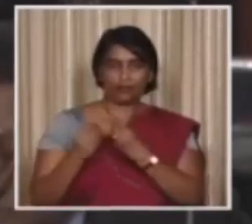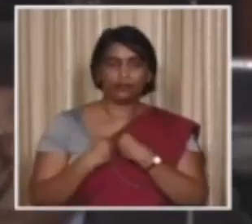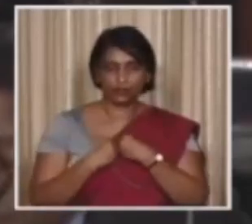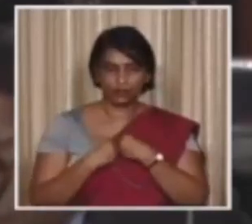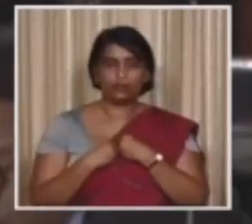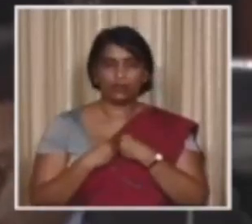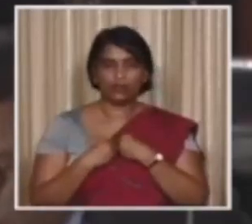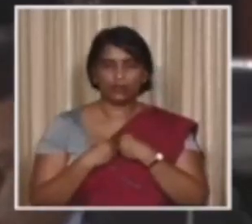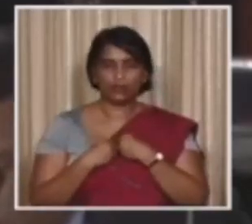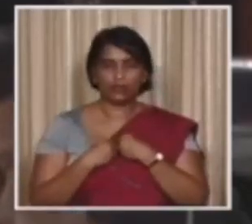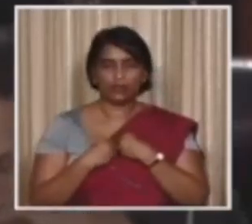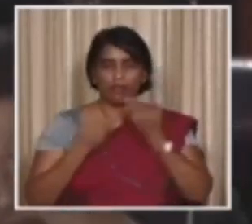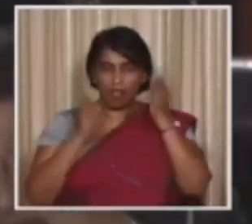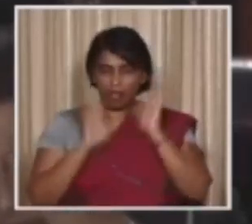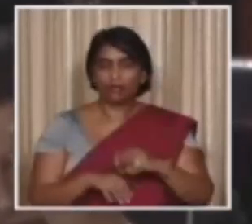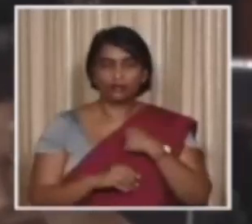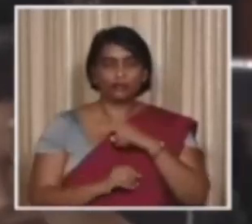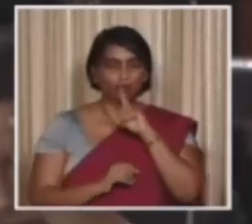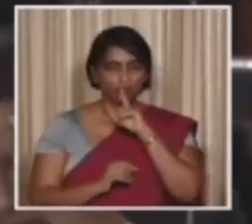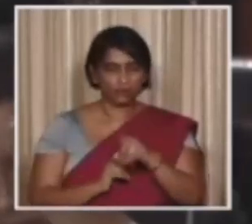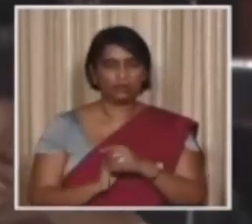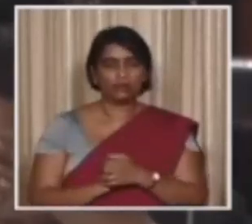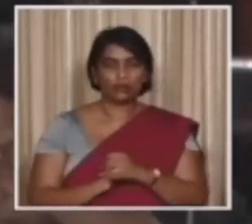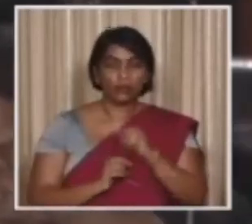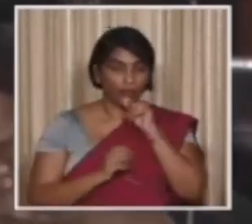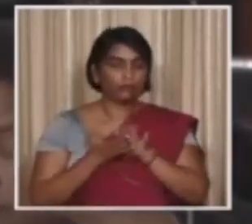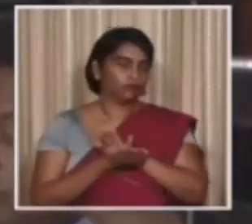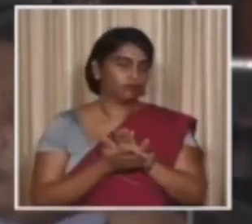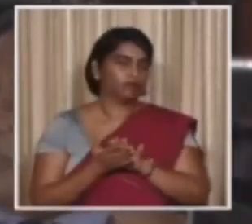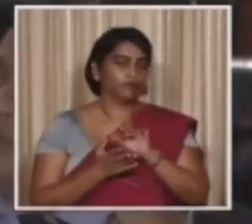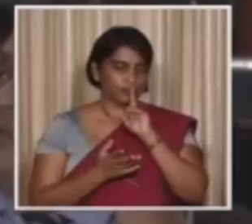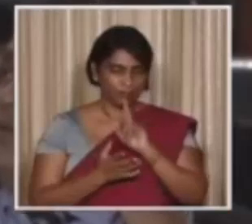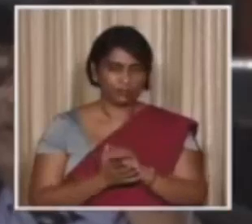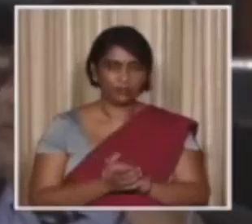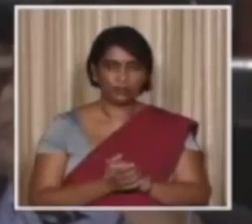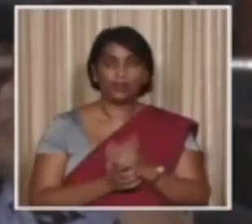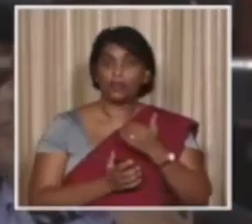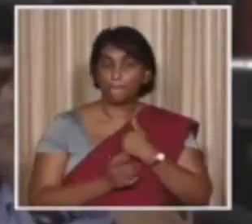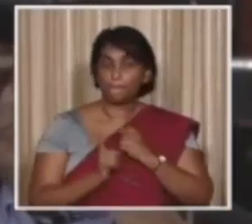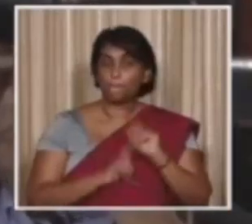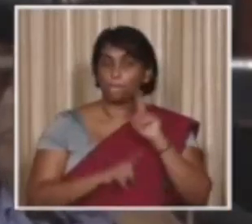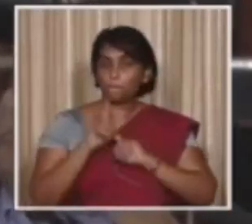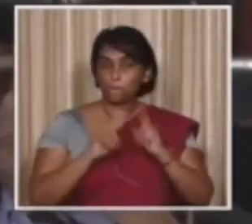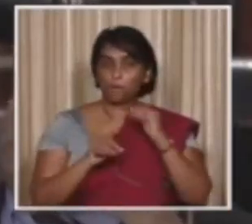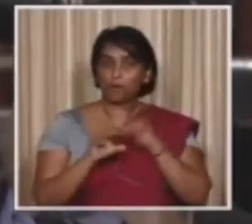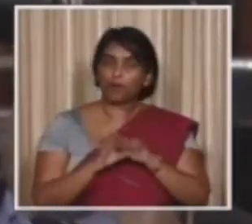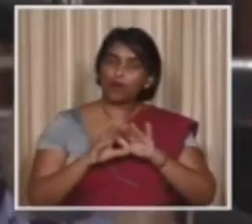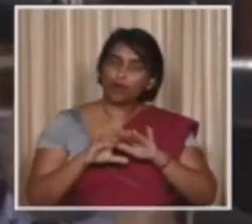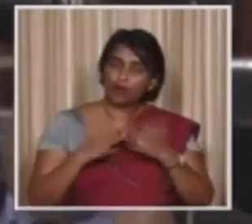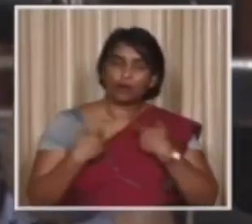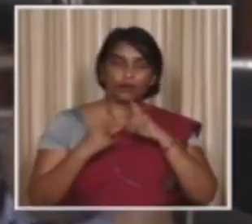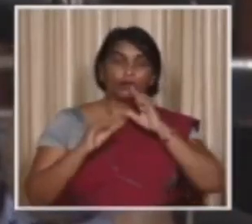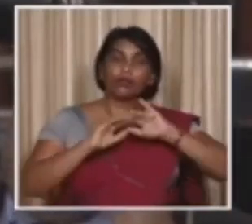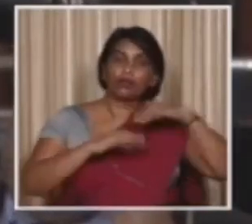දෙනම් විනාඩි දෙකක්. අවසාන වශයෙන් මං කියන්නම් පැහැදිලිව තව කාරණාවක් කියන්න ඕනේ. මම පාර්ලිමේන්තුව තුල නගන ඕනෑම දෙයක්